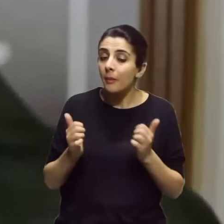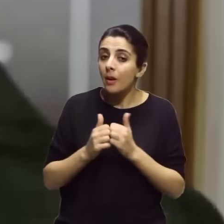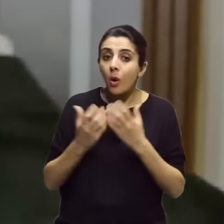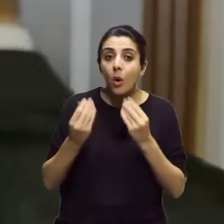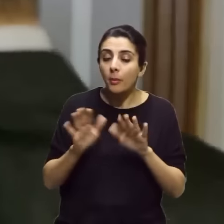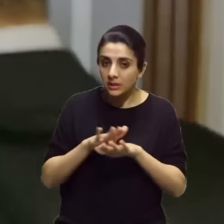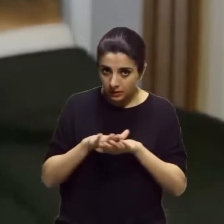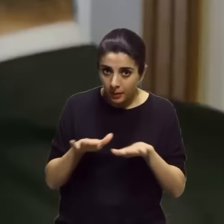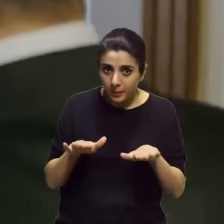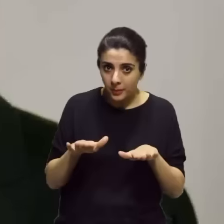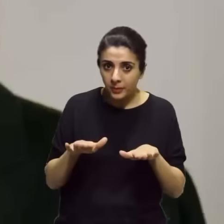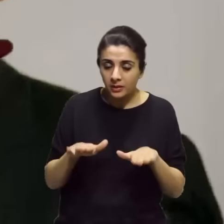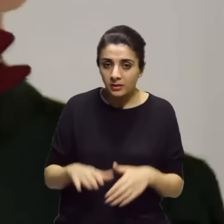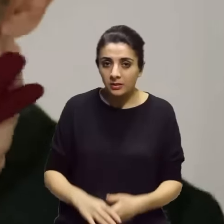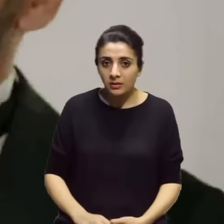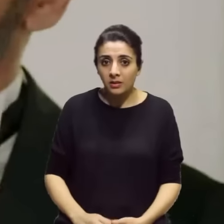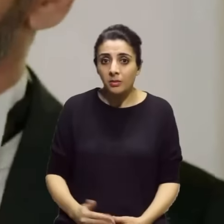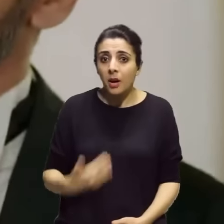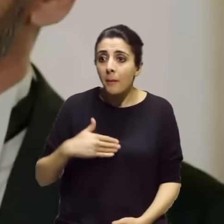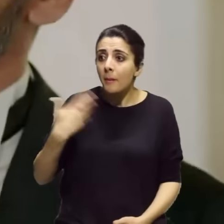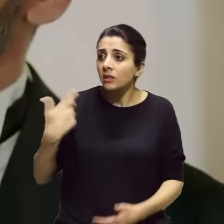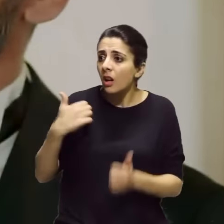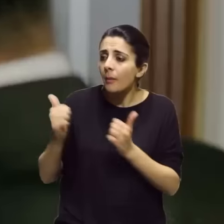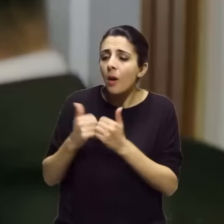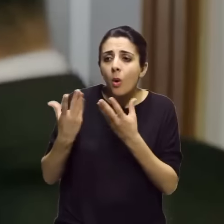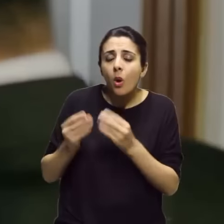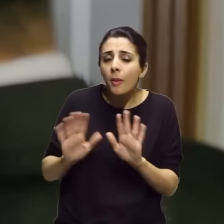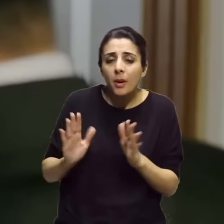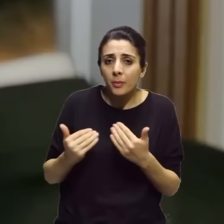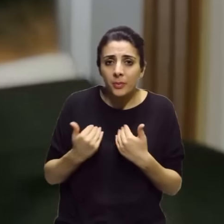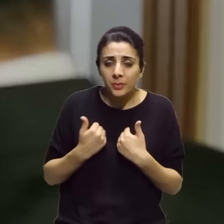Olamayız, tamam mı? Ben başkasıyla olamam ki.